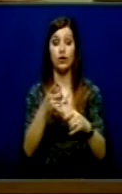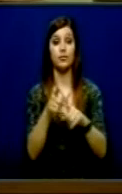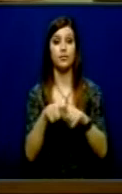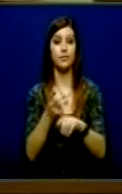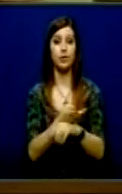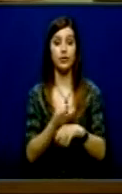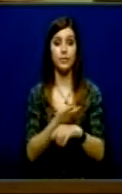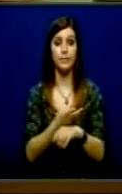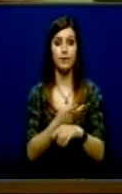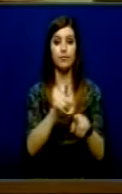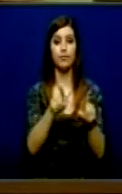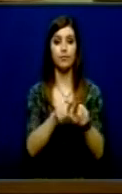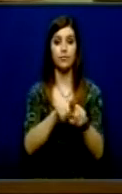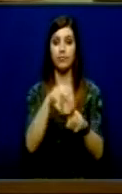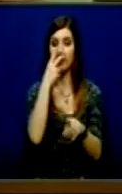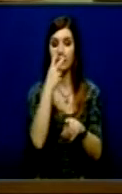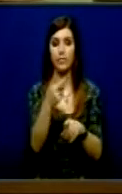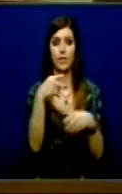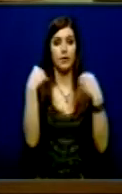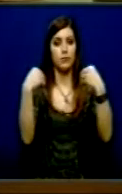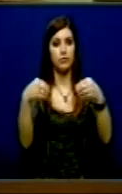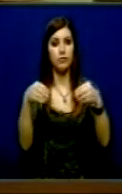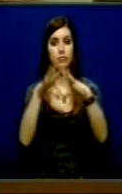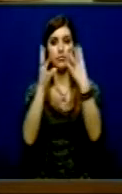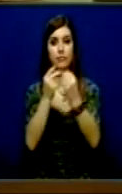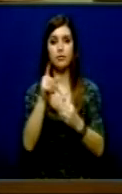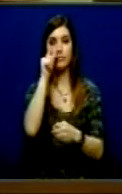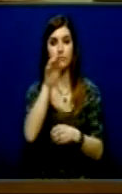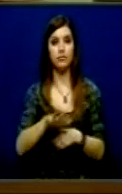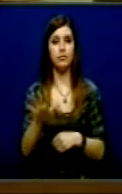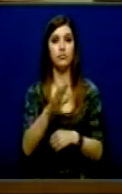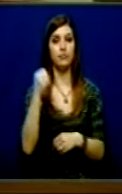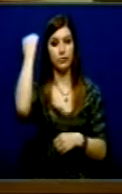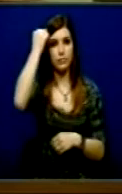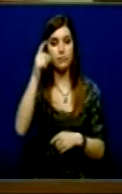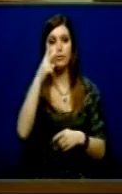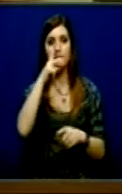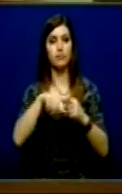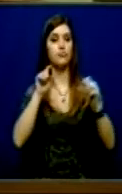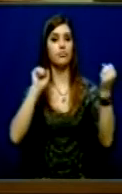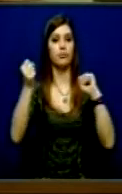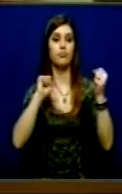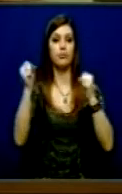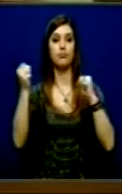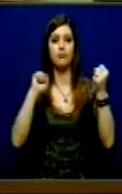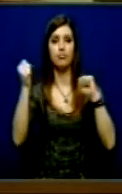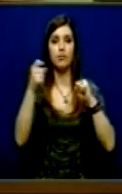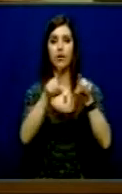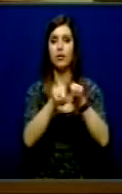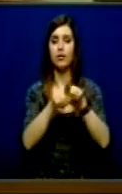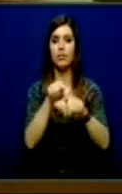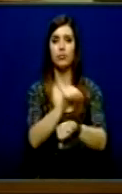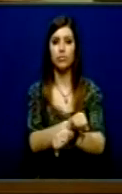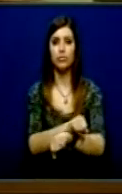Pushtimi sërb erdhi me represion, edhe popullit shqiptar në Kosovë e priti me rezistencë gjithë popullore. Vrasjet, helmimet, burgoset